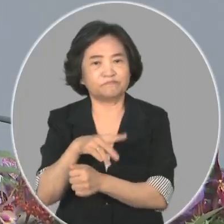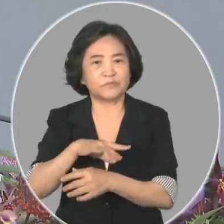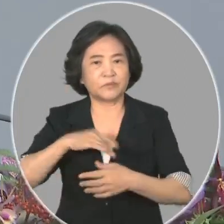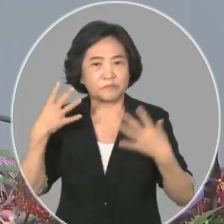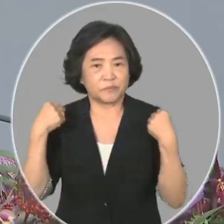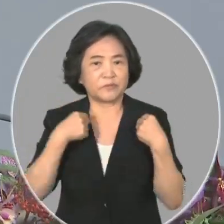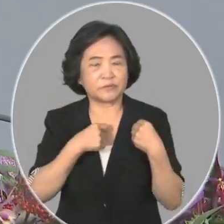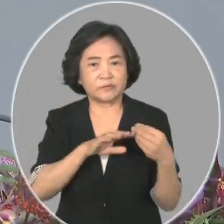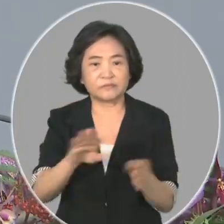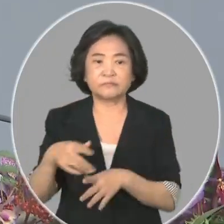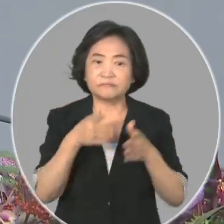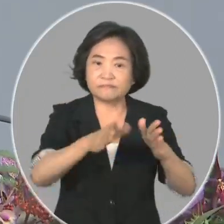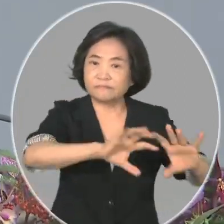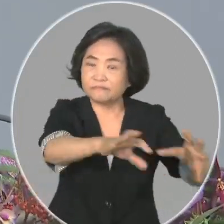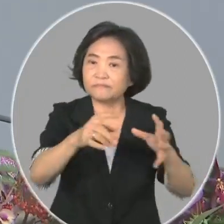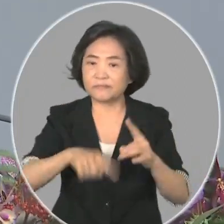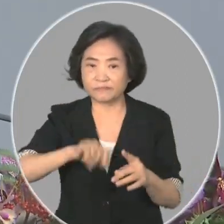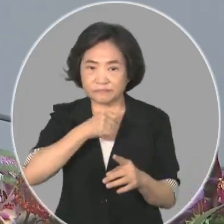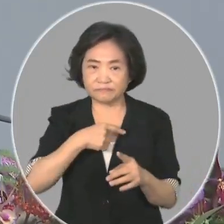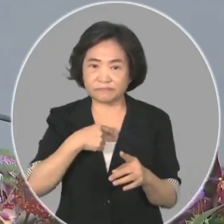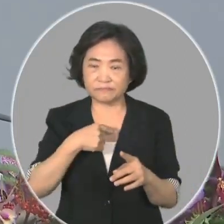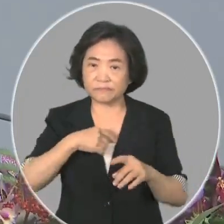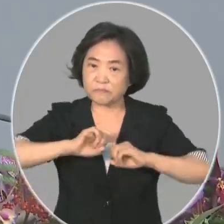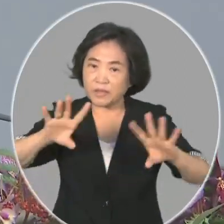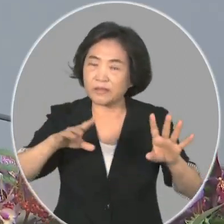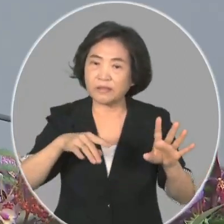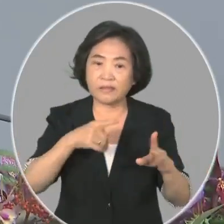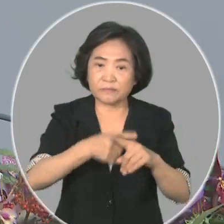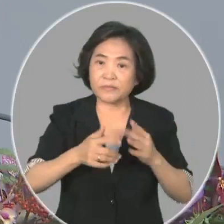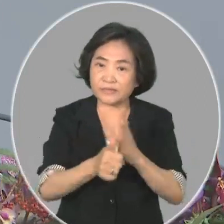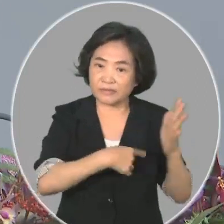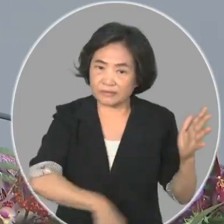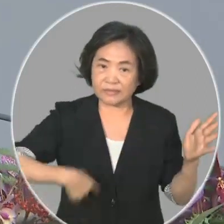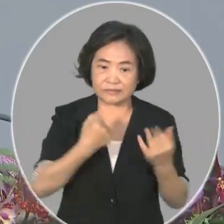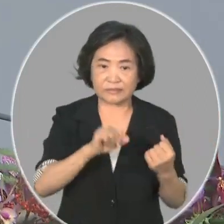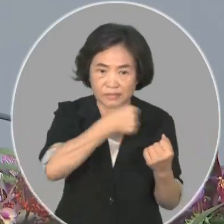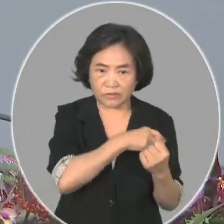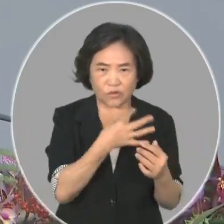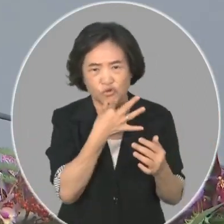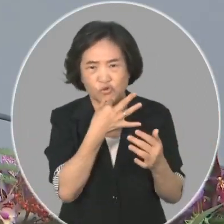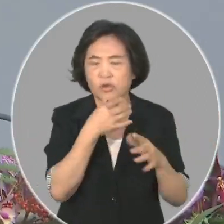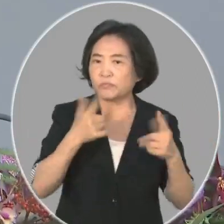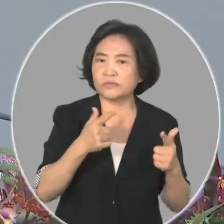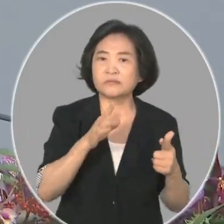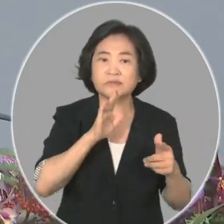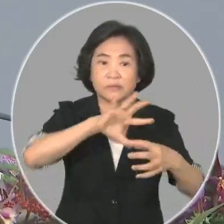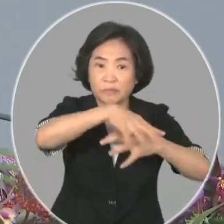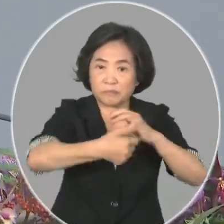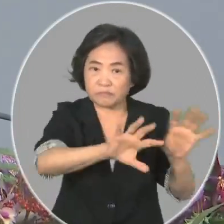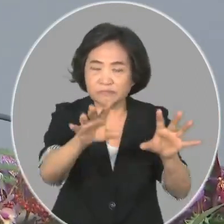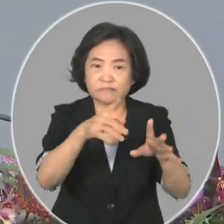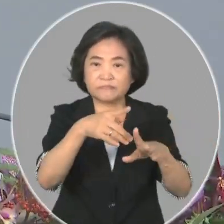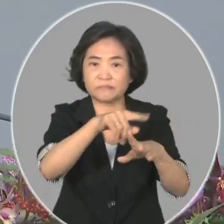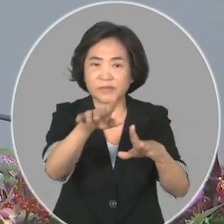社会强调，半导体制造聚集在台湾不会是风险，而是全球半